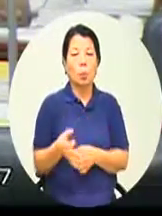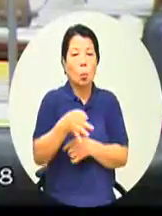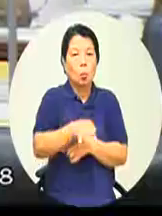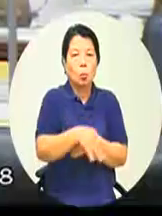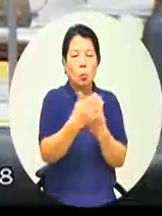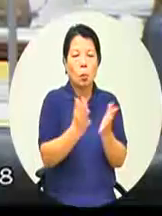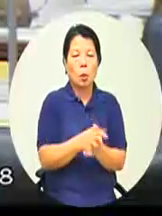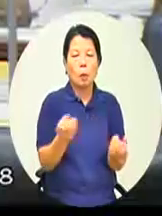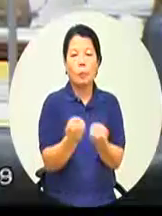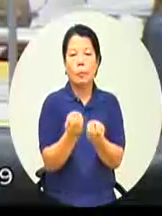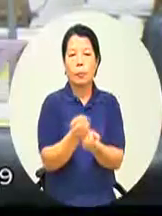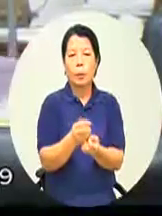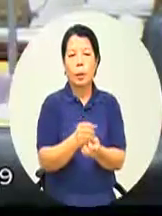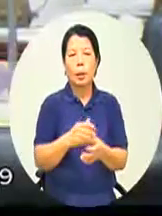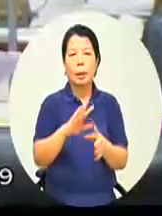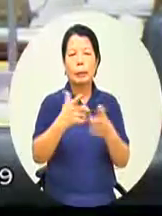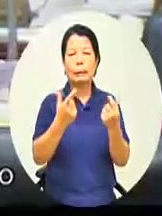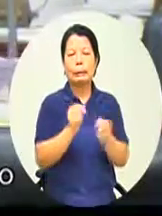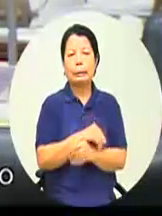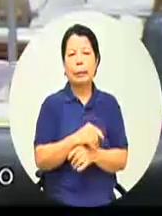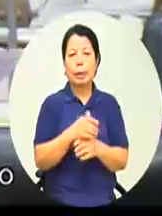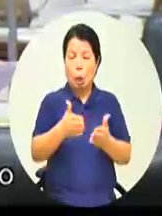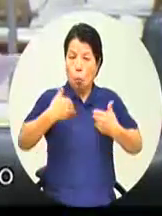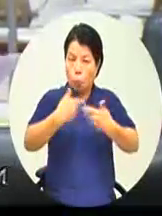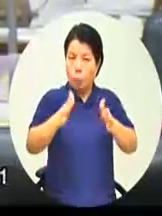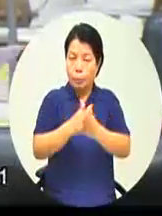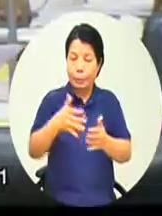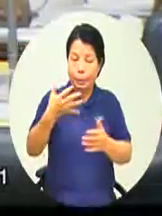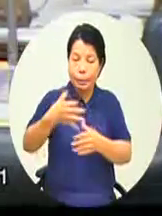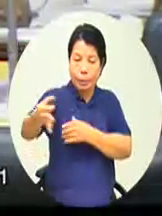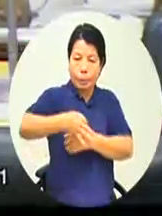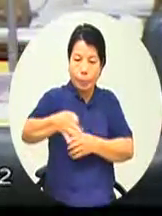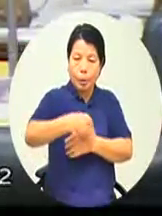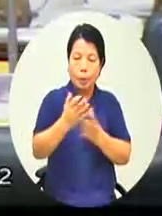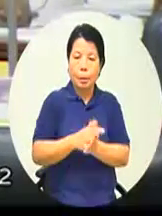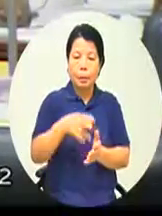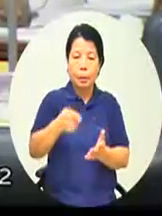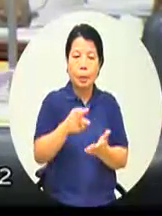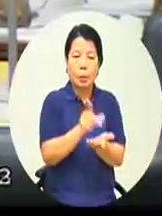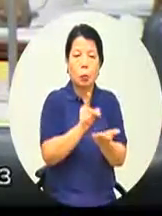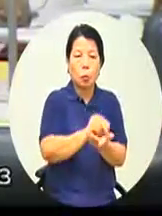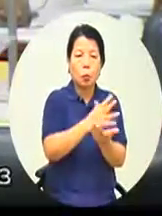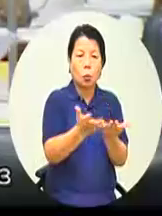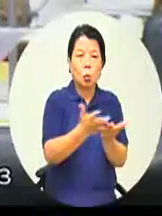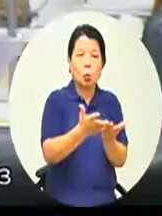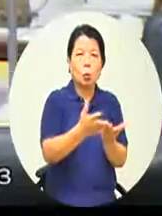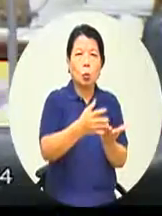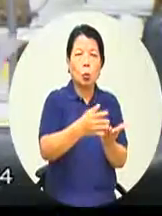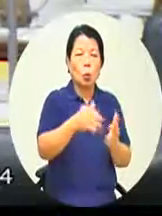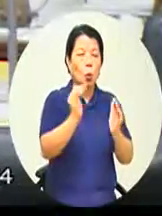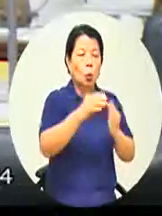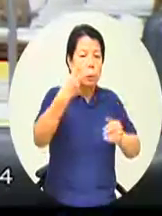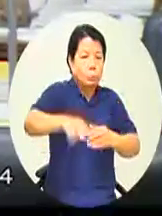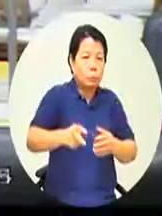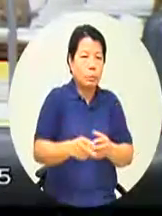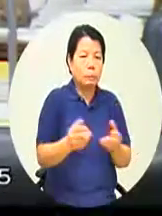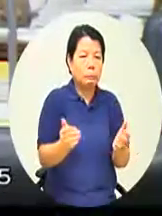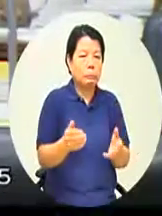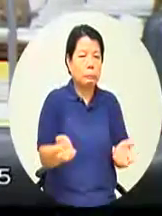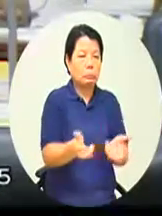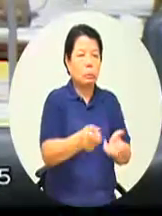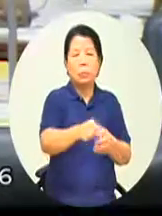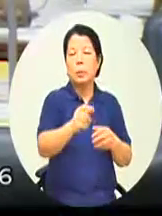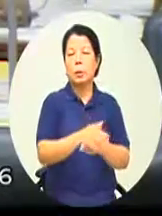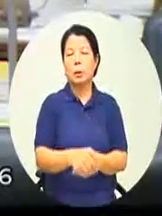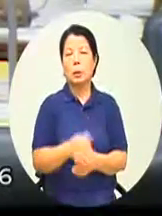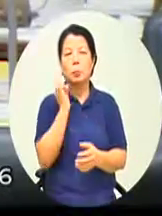过了这么多波折，他是不是还乐意捐钱来盖图书馆的这件事？或者说，民众对于这件事情，